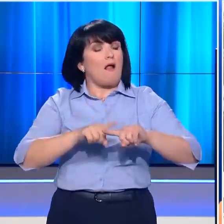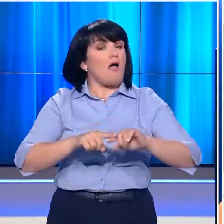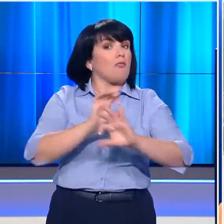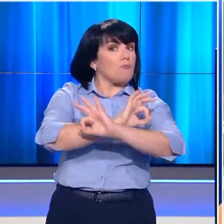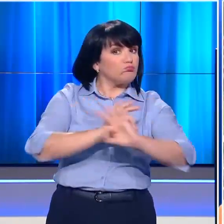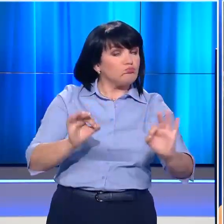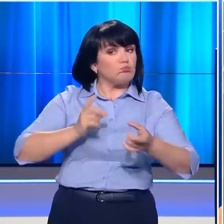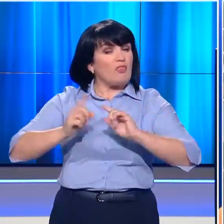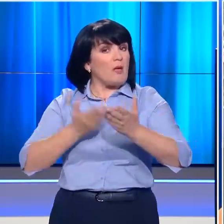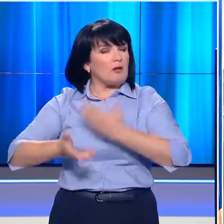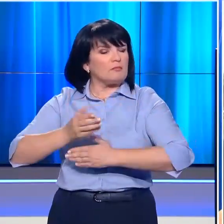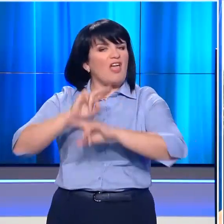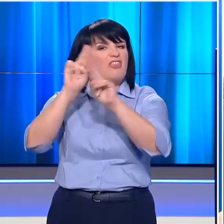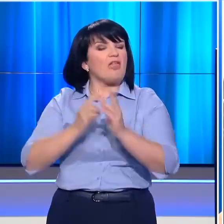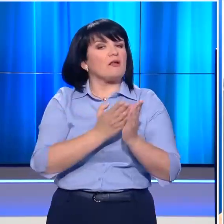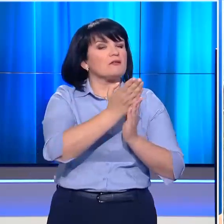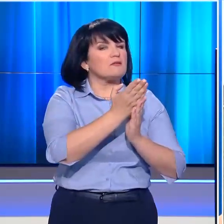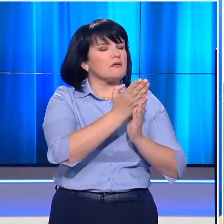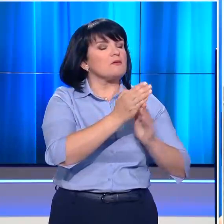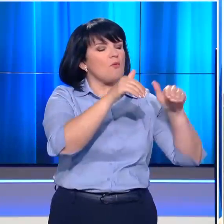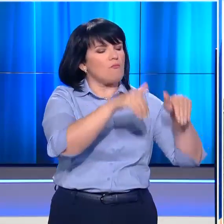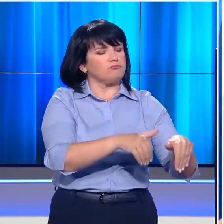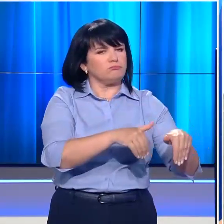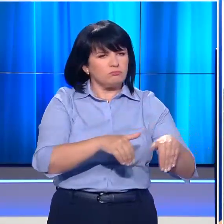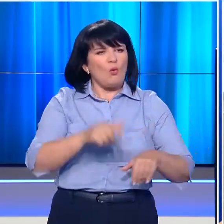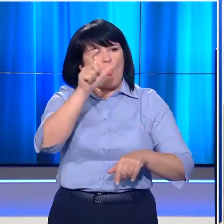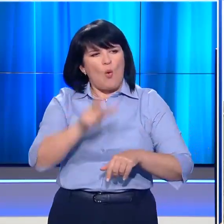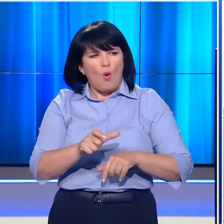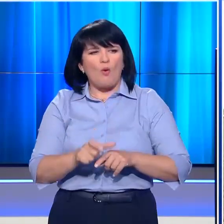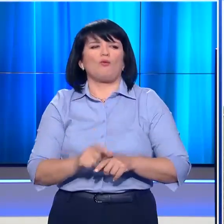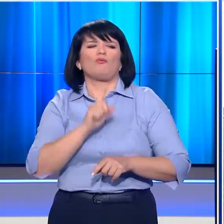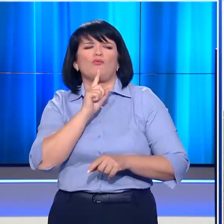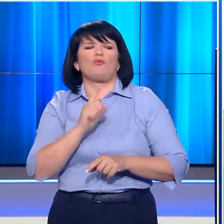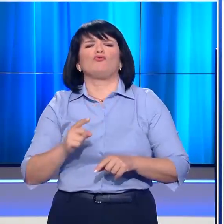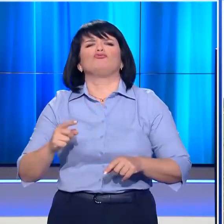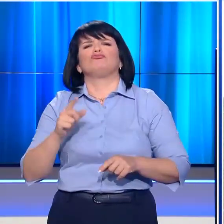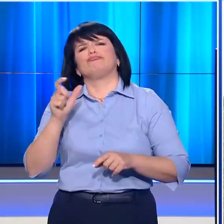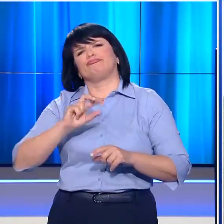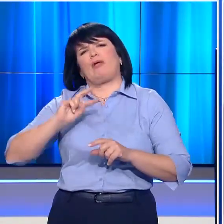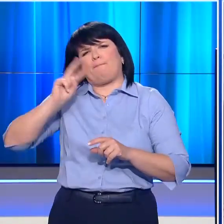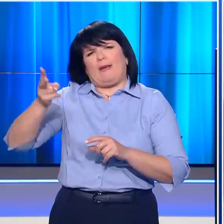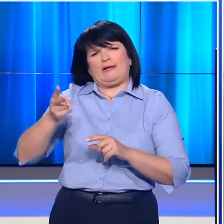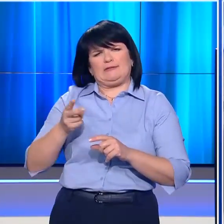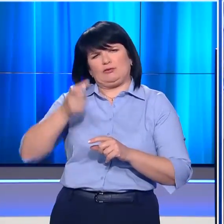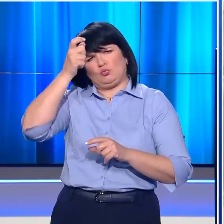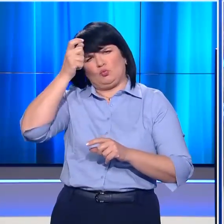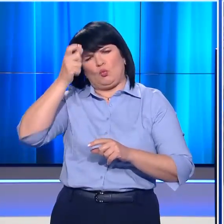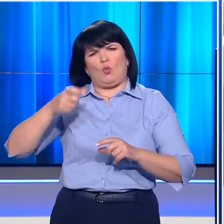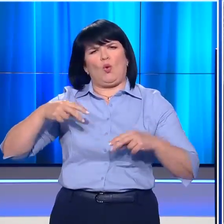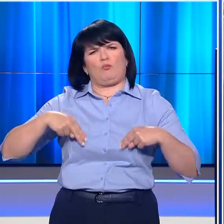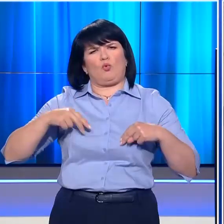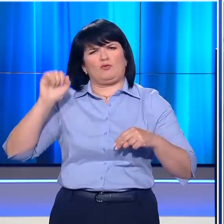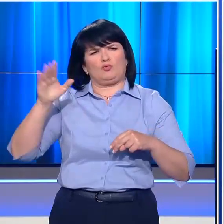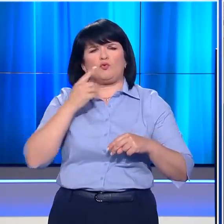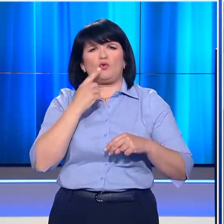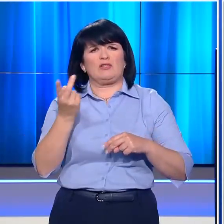με την Τουρκία με βάση πάντα το διεθνές δίκαιο, ήταν το μήνυμα του Νίκου Δέντια από τις Καστανιές του Εύρου, απαντώντας έτσι και στην πρόκληση του Μεύλου Τσαβούσογλου για διάλογο